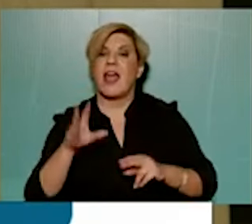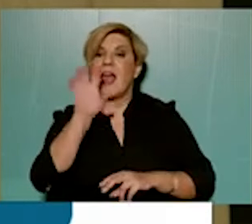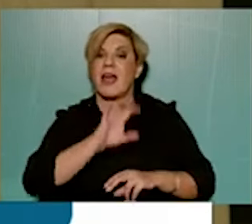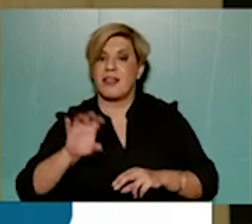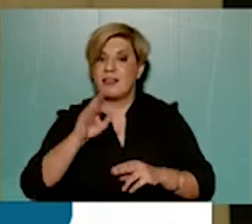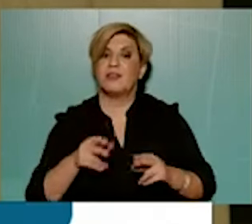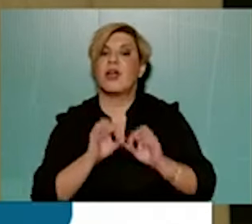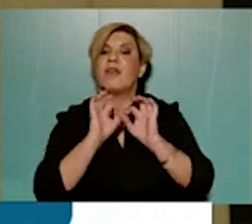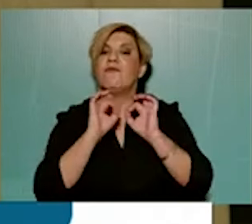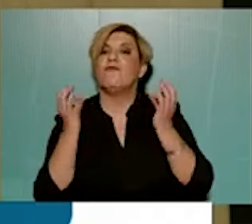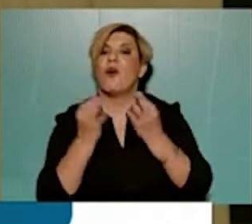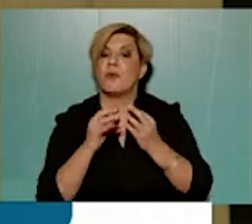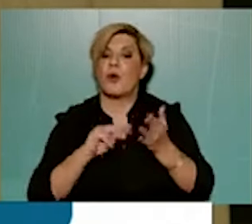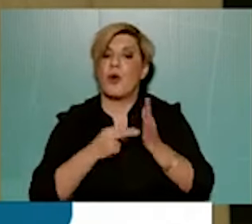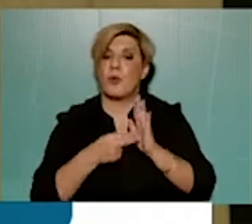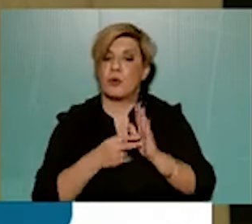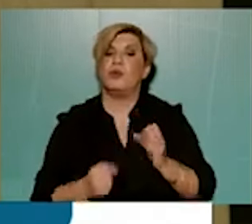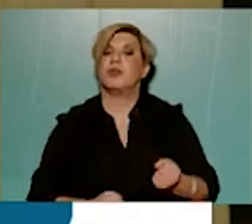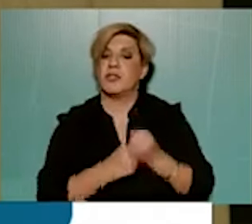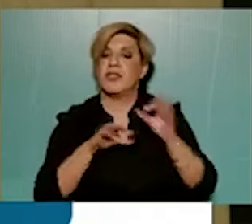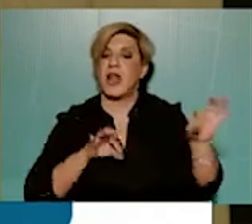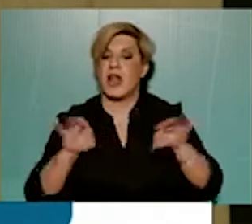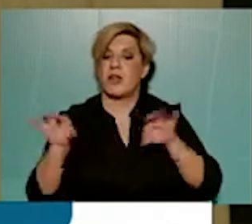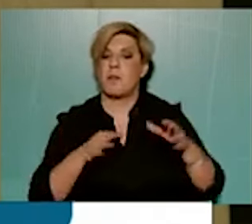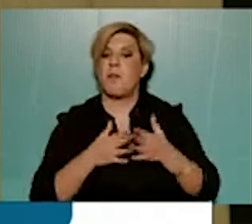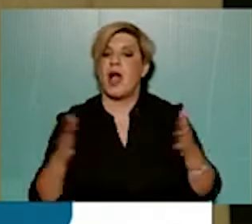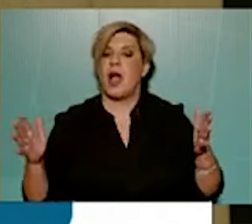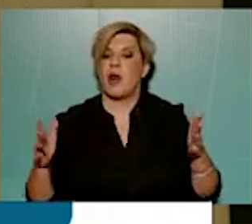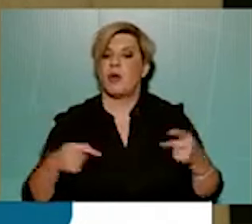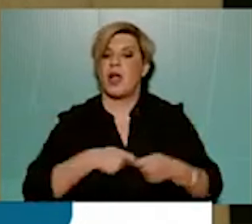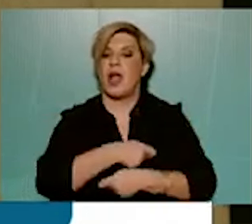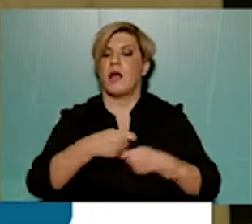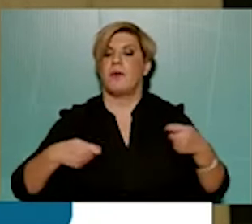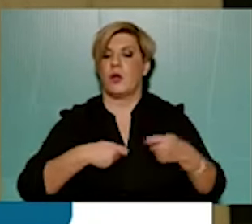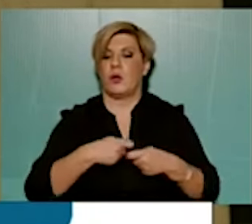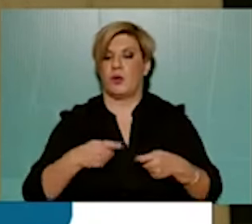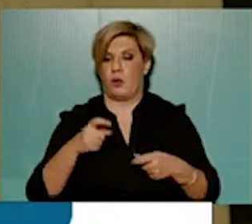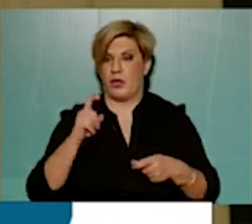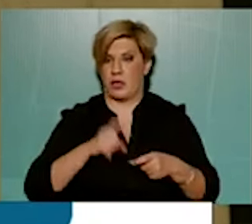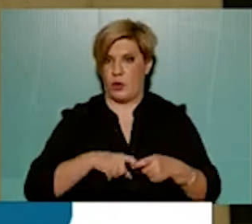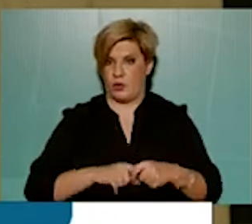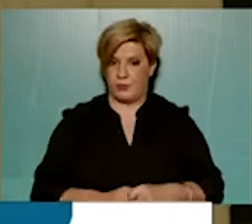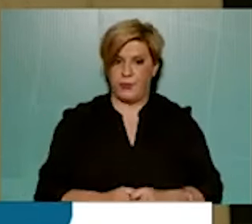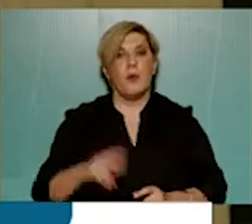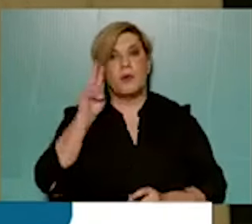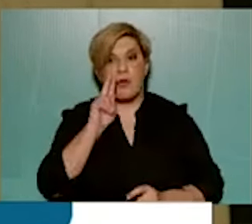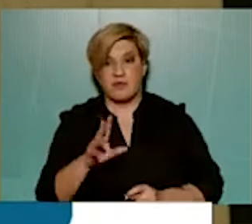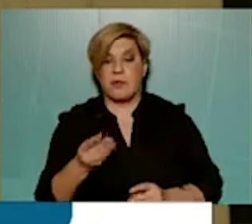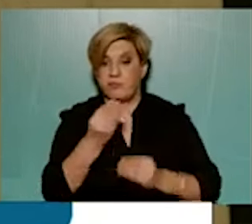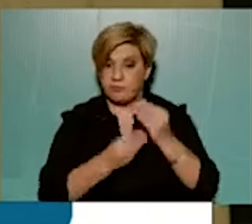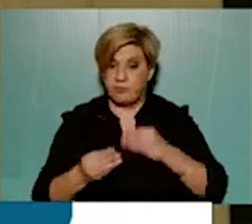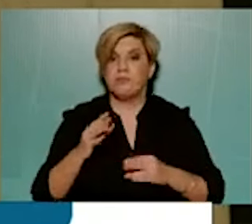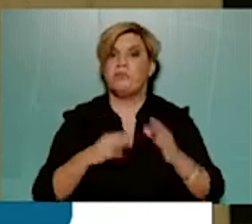και οικονομικού φόρουμ, που στηρίζει συνολικά τους σχεδιασμούς των μεγάλων επιχειρηματικών ομίλων. Προβλέπει νέα